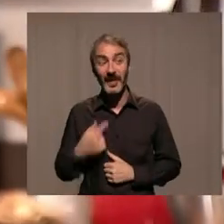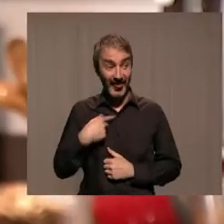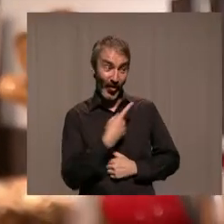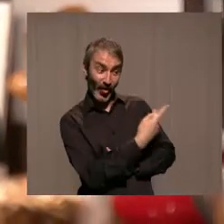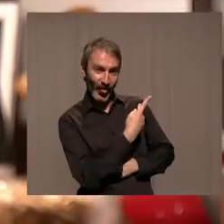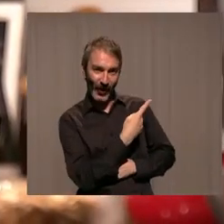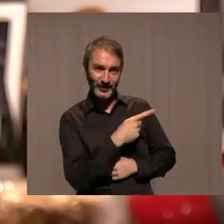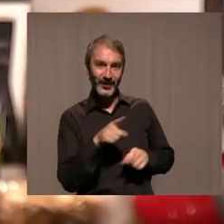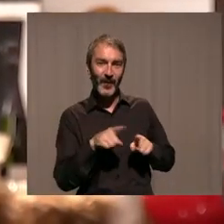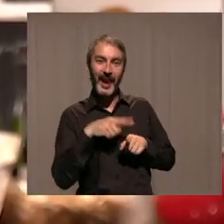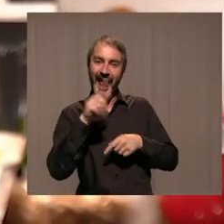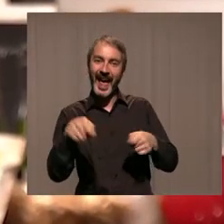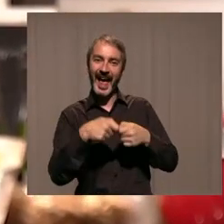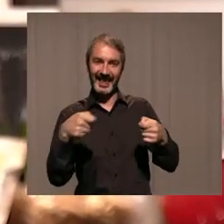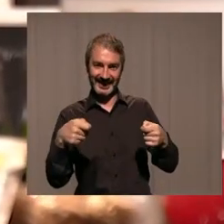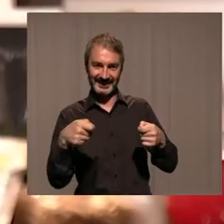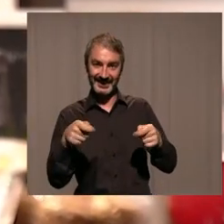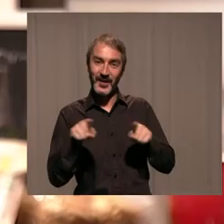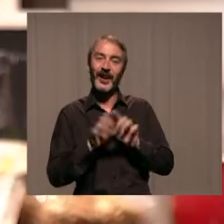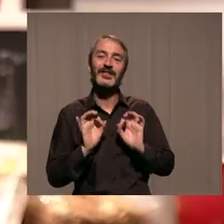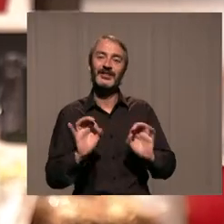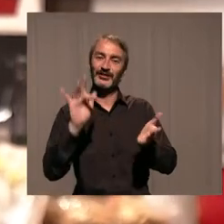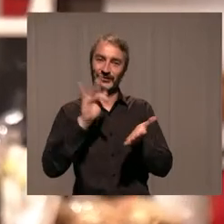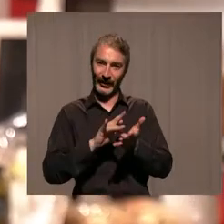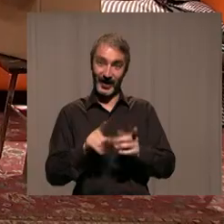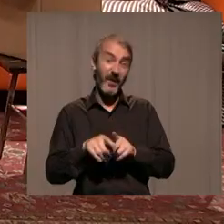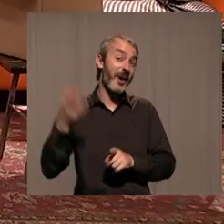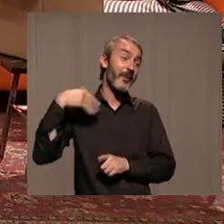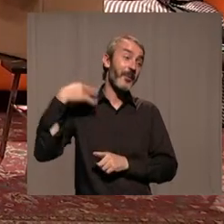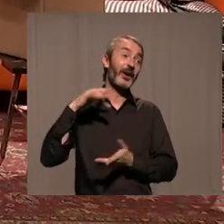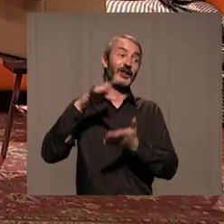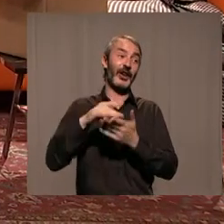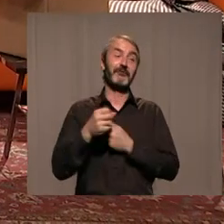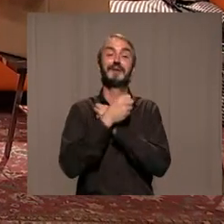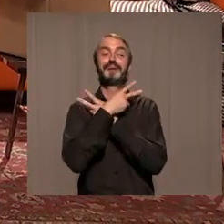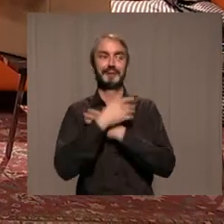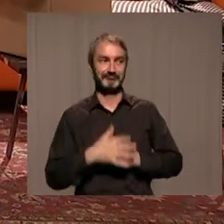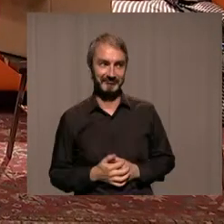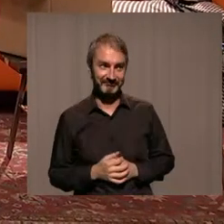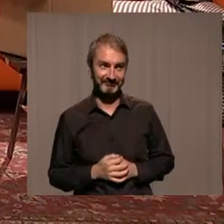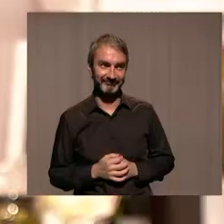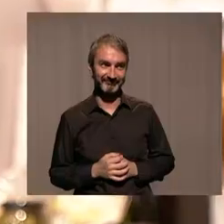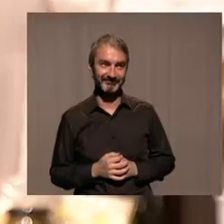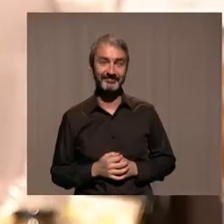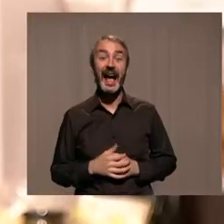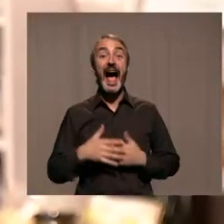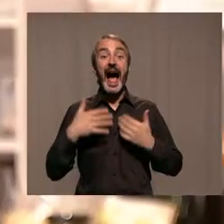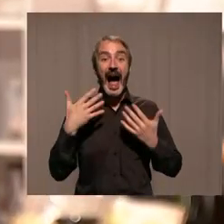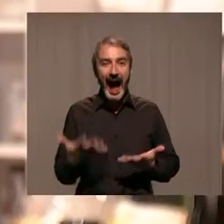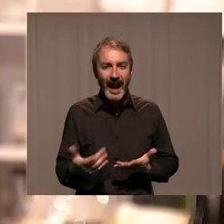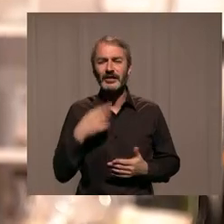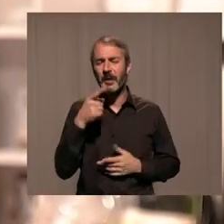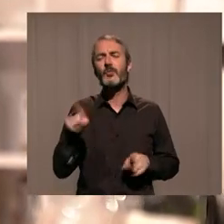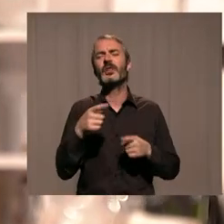amb llacet. Com han de ser les cerimònies. Com antes, antes, que es feien les coses bé. Com antes, sí, senyor. Bé, sabem que teniu un repertori que no